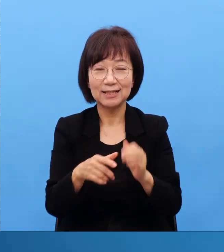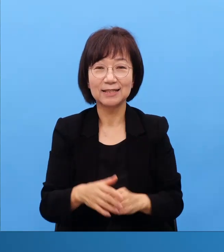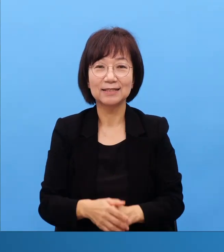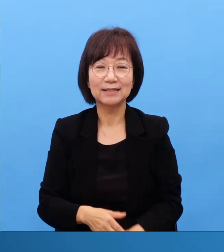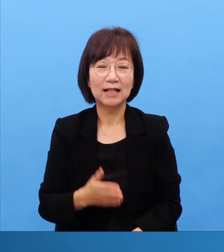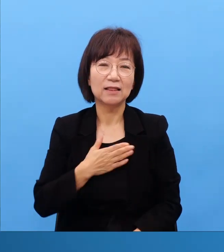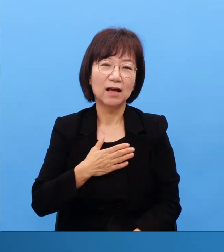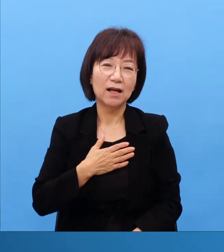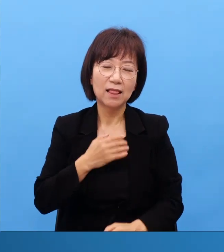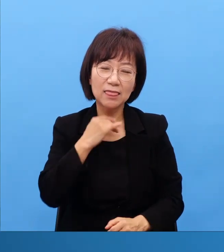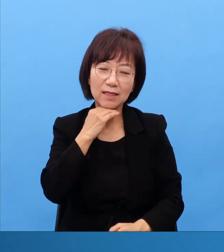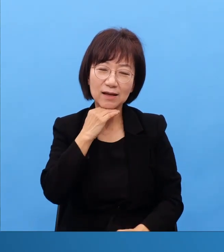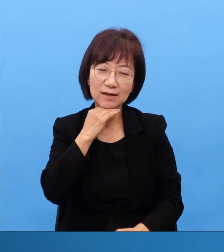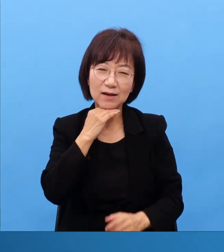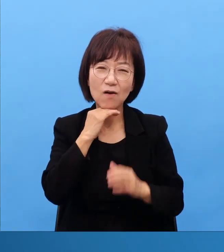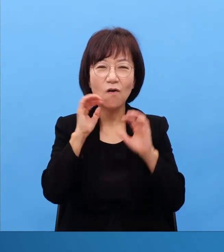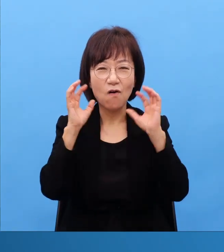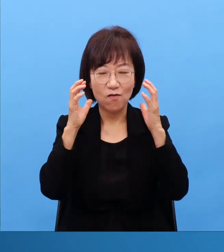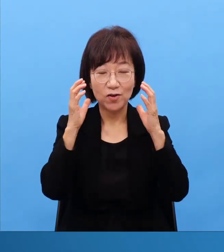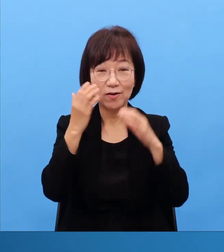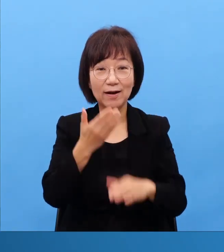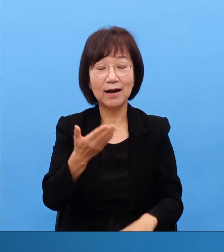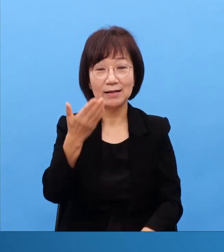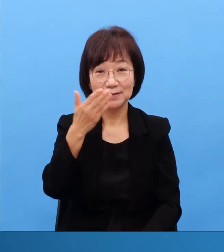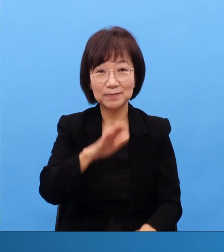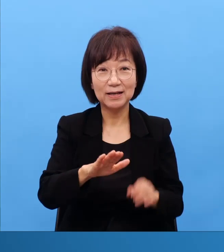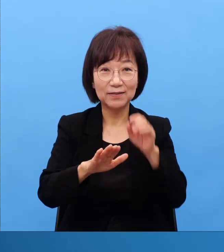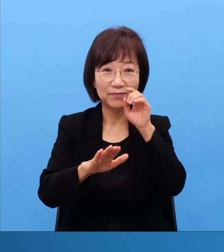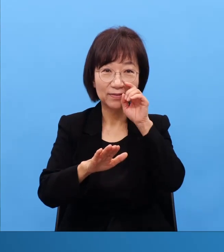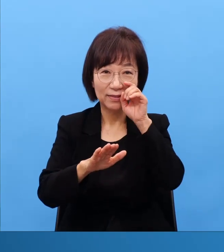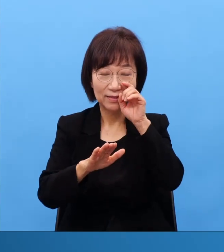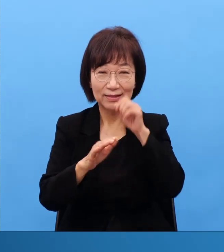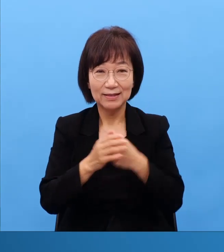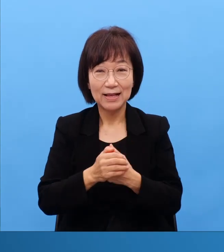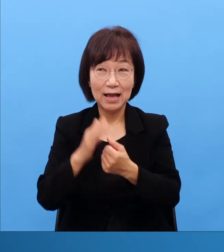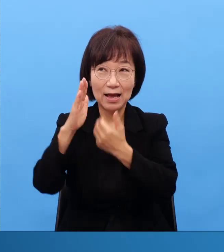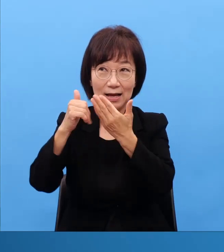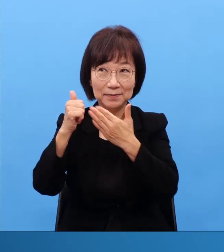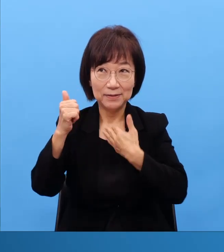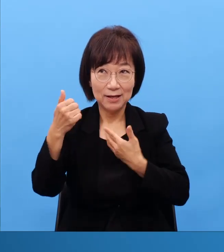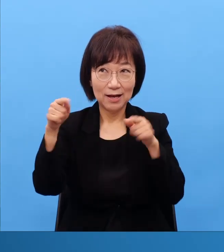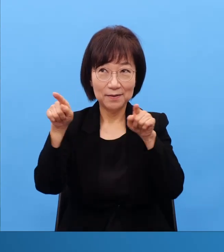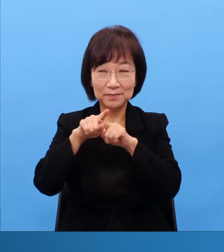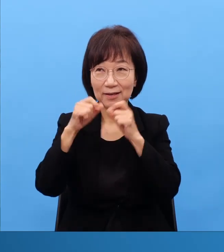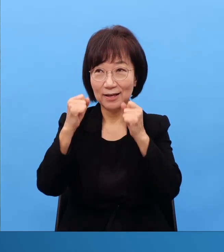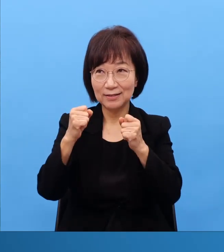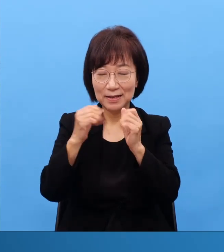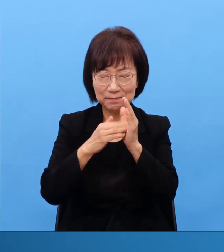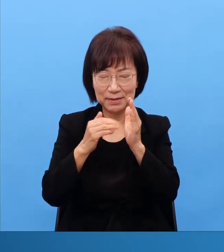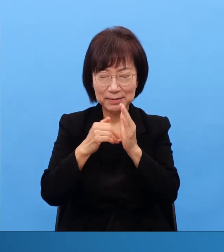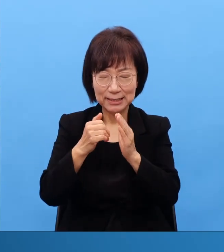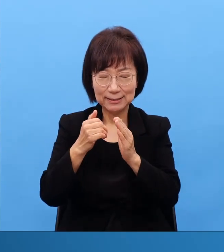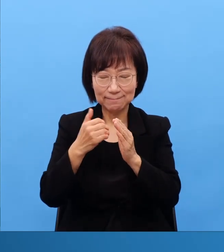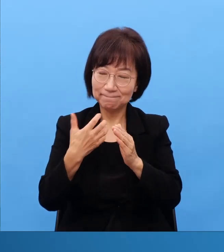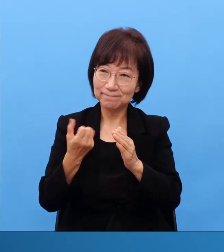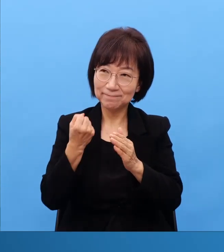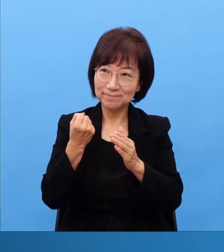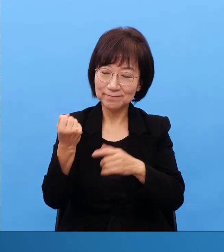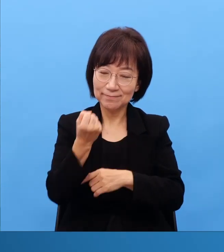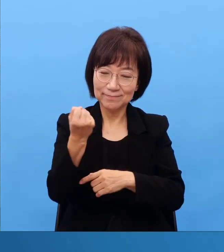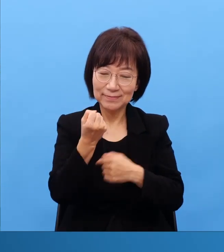나는 아직 어리지만 레몬트 일곱류처럼 항상 하나님이 나와 함께 하시는 비밀을 누리고 싶어.